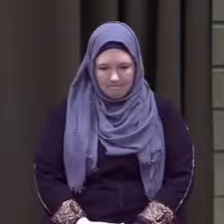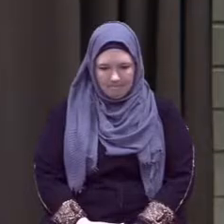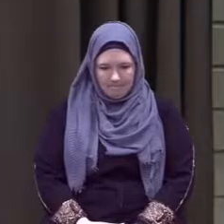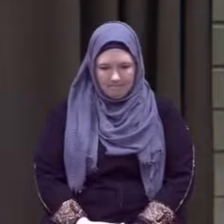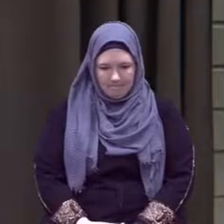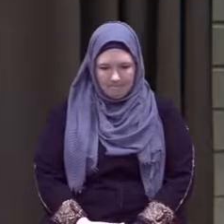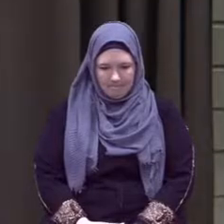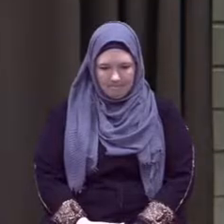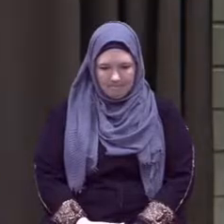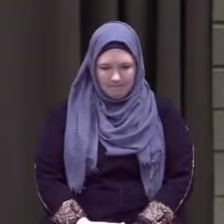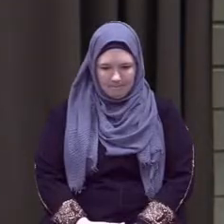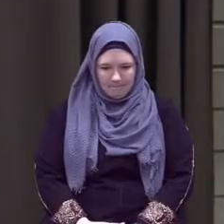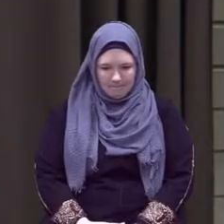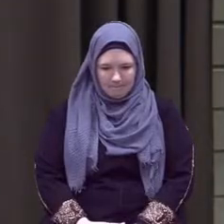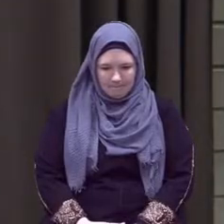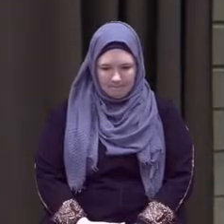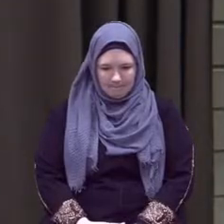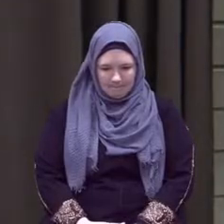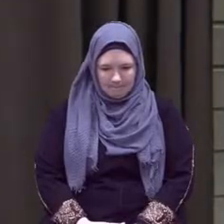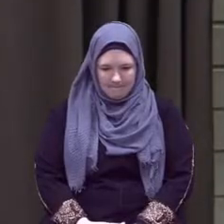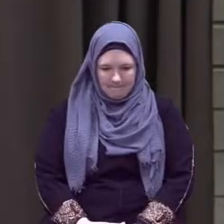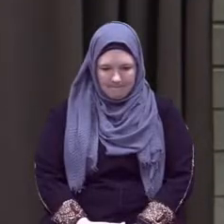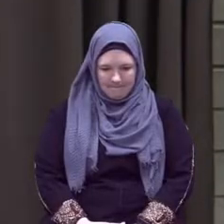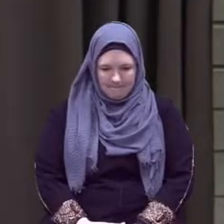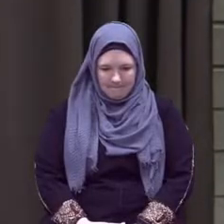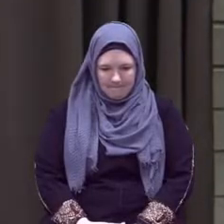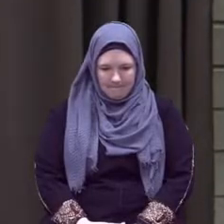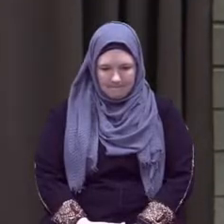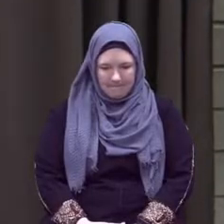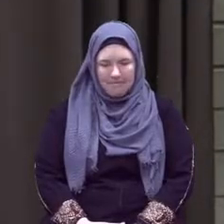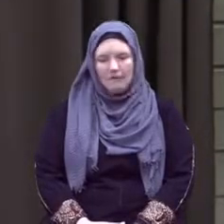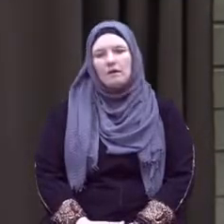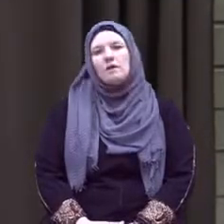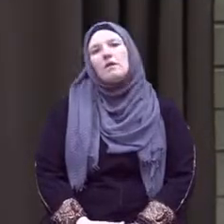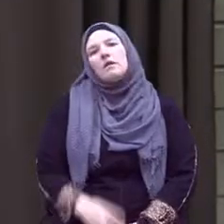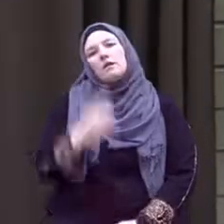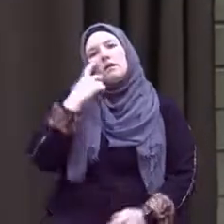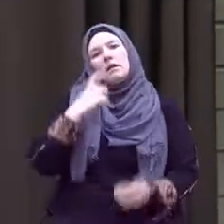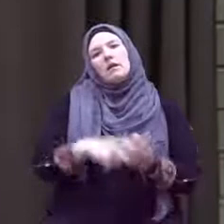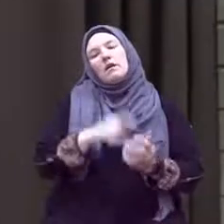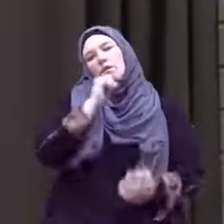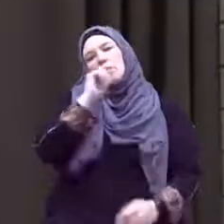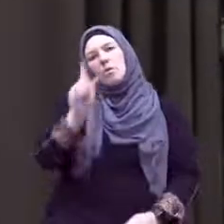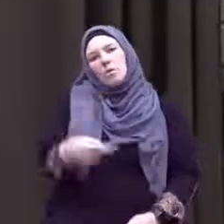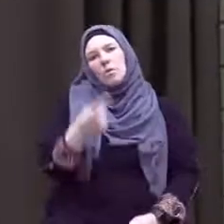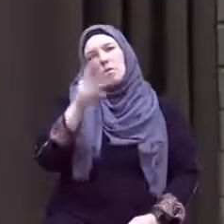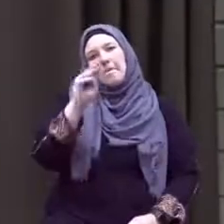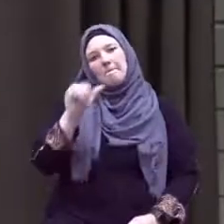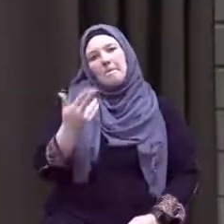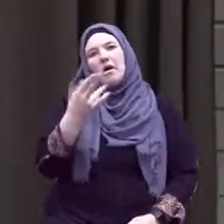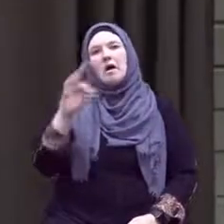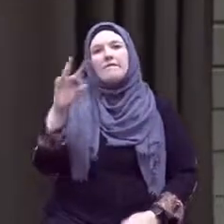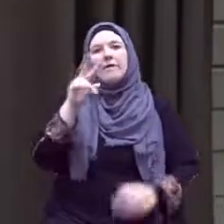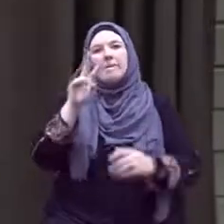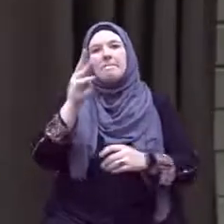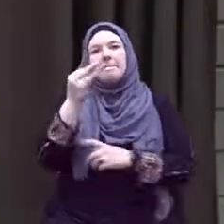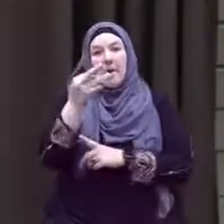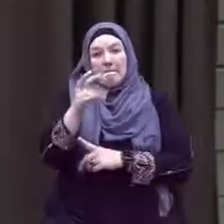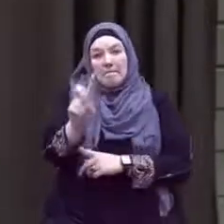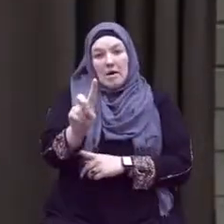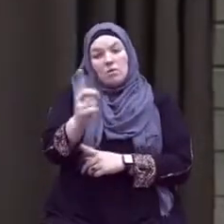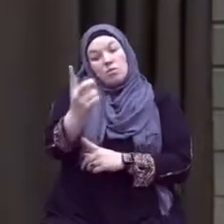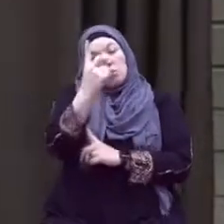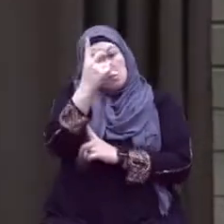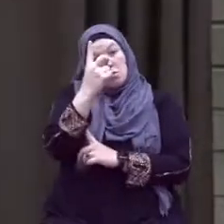سُورَتَي الْحَجِّ وَالْمُؤْمِنُونَ points to the fact that not only the ummah of Muhammad is one